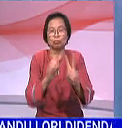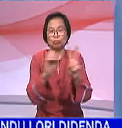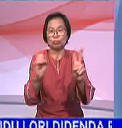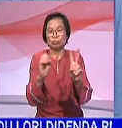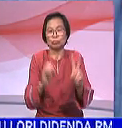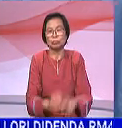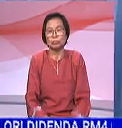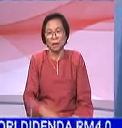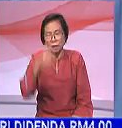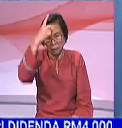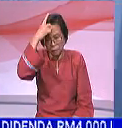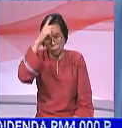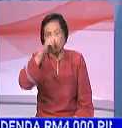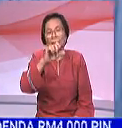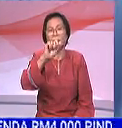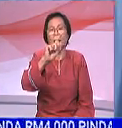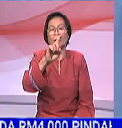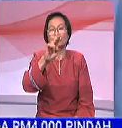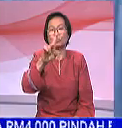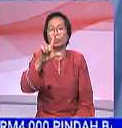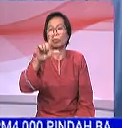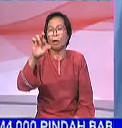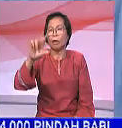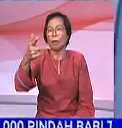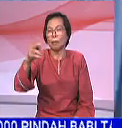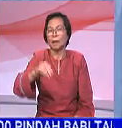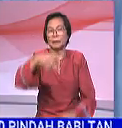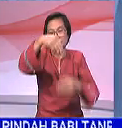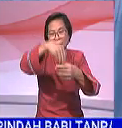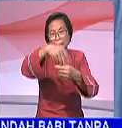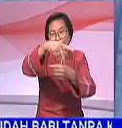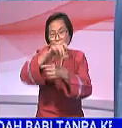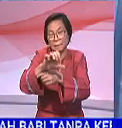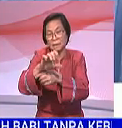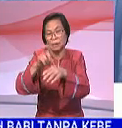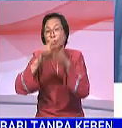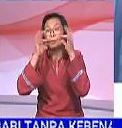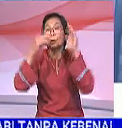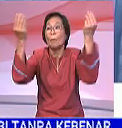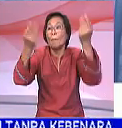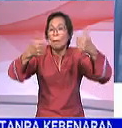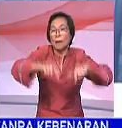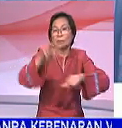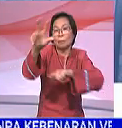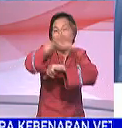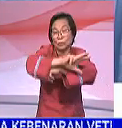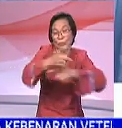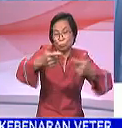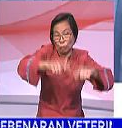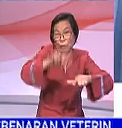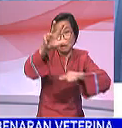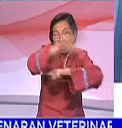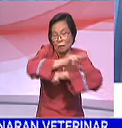jelas ada atau dokter Abdurrahman dalam sidang media di kucing majelis yang bakal berlangsung selama tiga hari itu